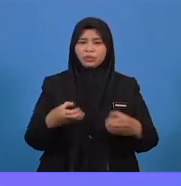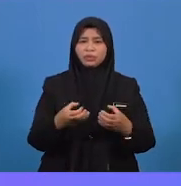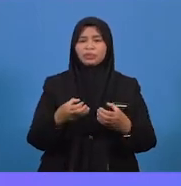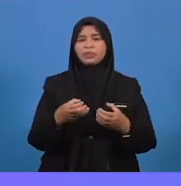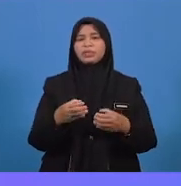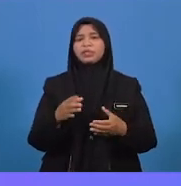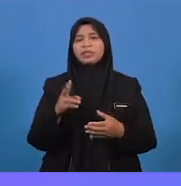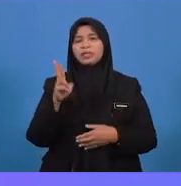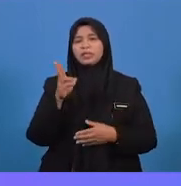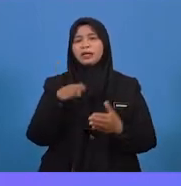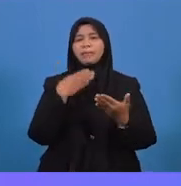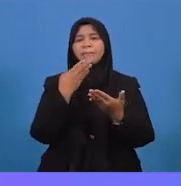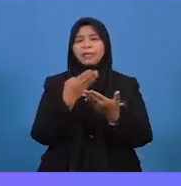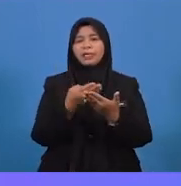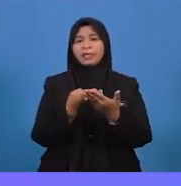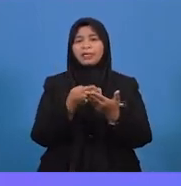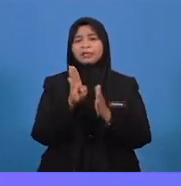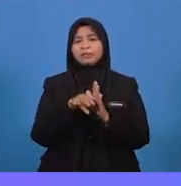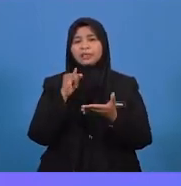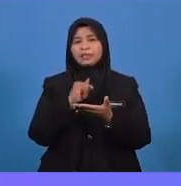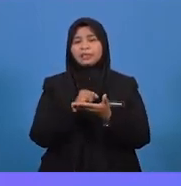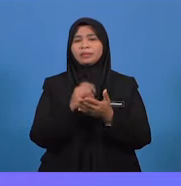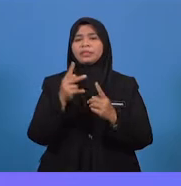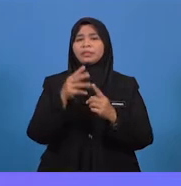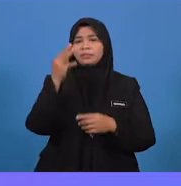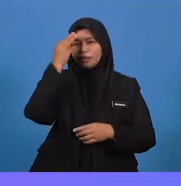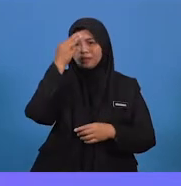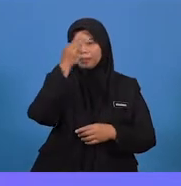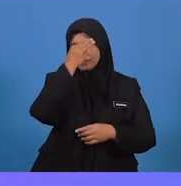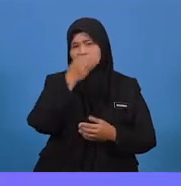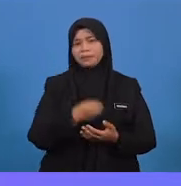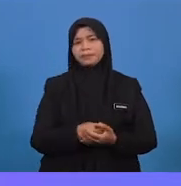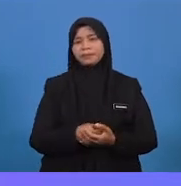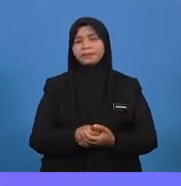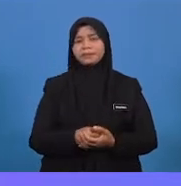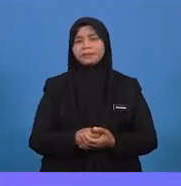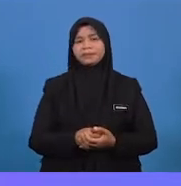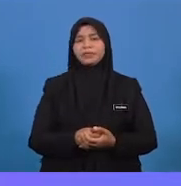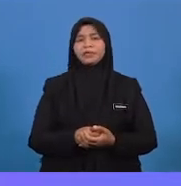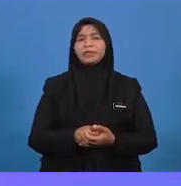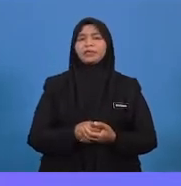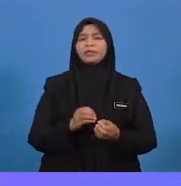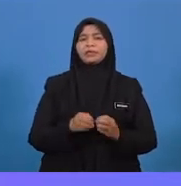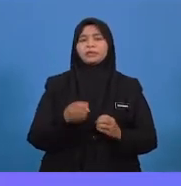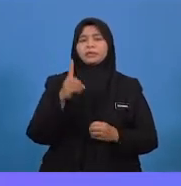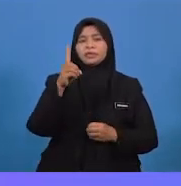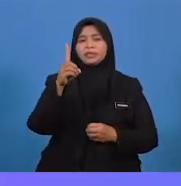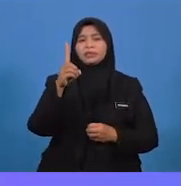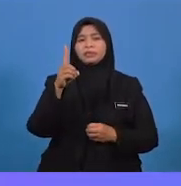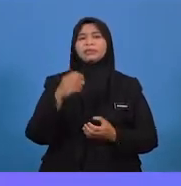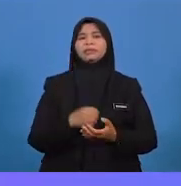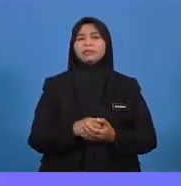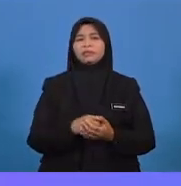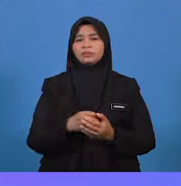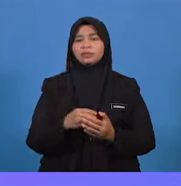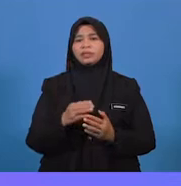sebalik kewajipan beriman kepada malaikat ini satu persatu. Hikmah pertama, melalui keimanan